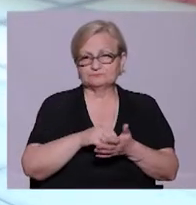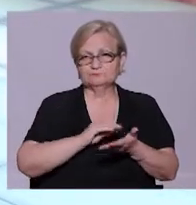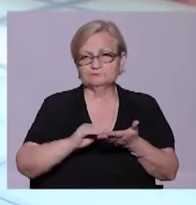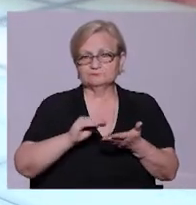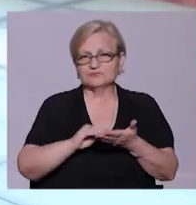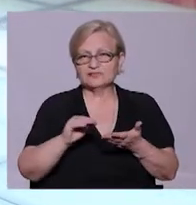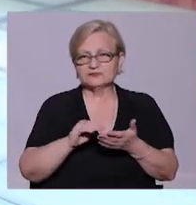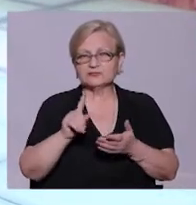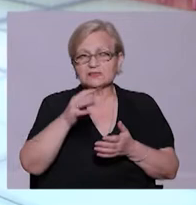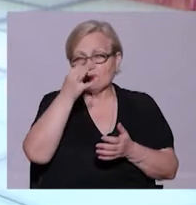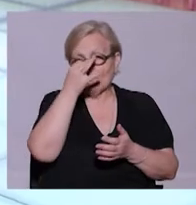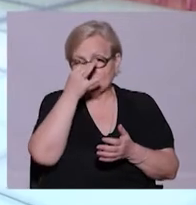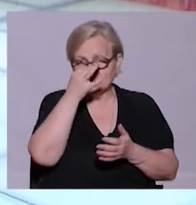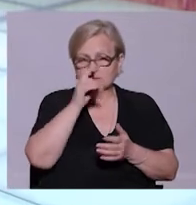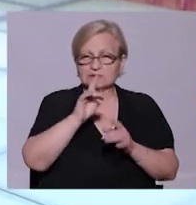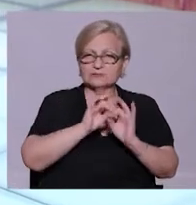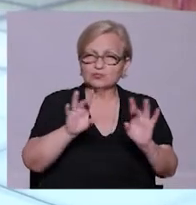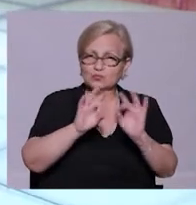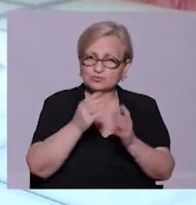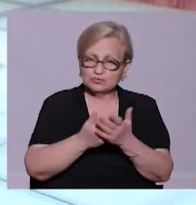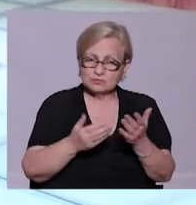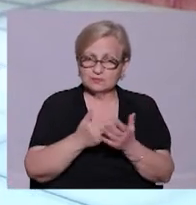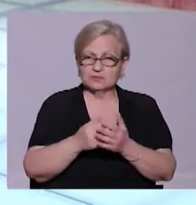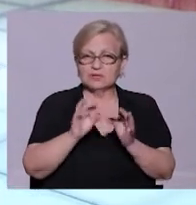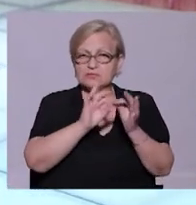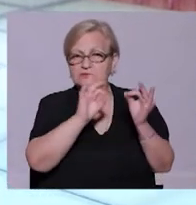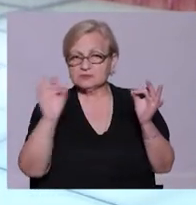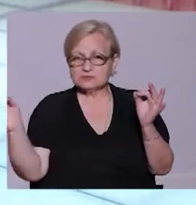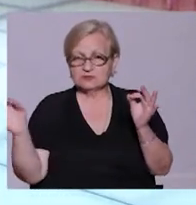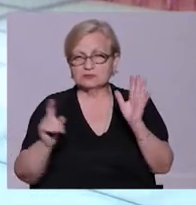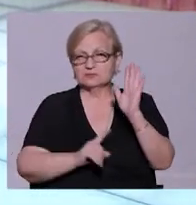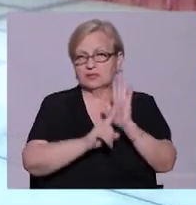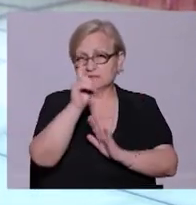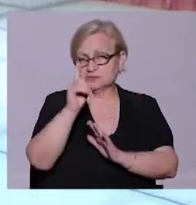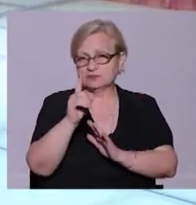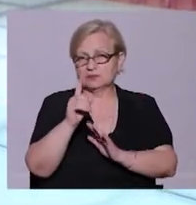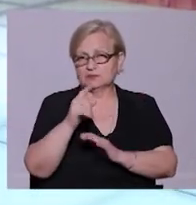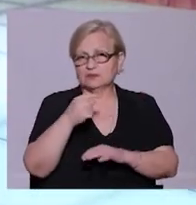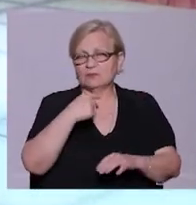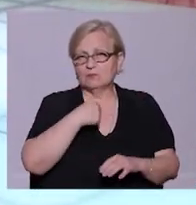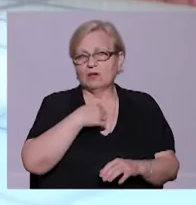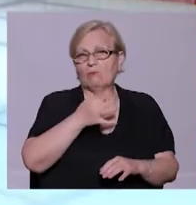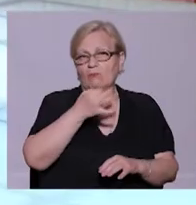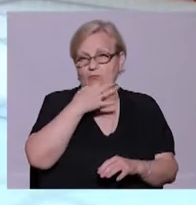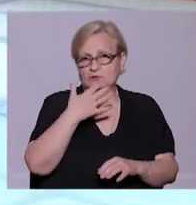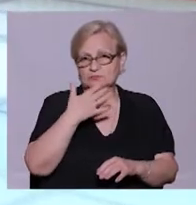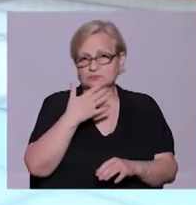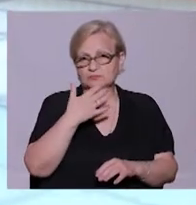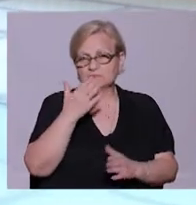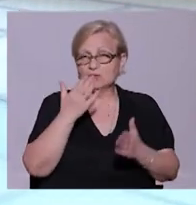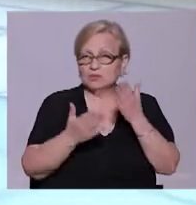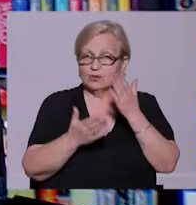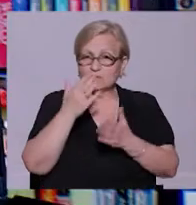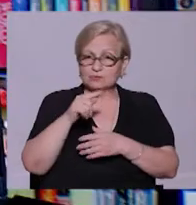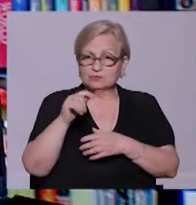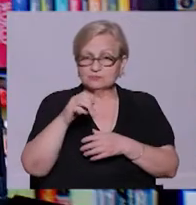რა მოგეწონა მის ნაწერში, რას ურჩევდი. წინადადება შეგიძლია დაიწყო ასე: მე მომეწონა, თუმცა